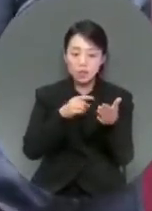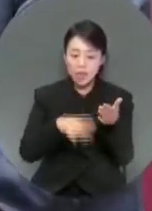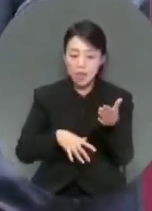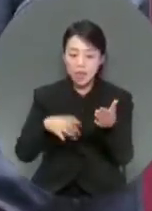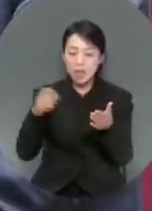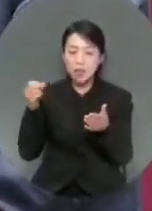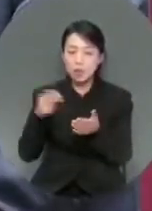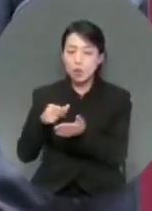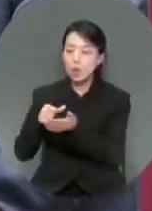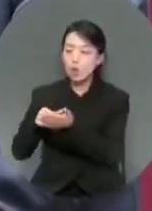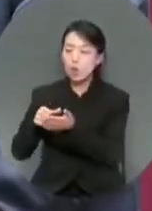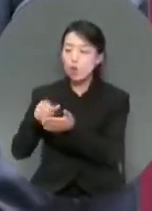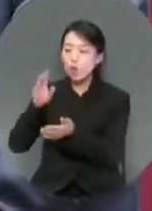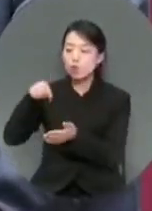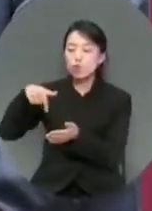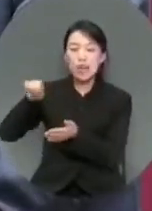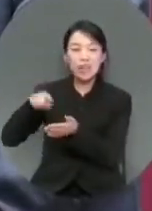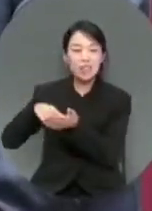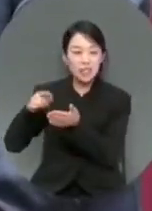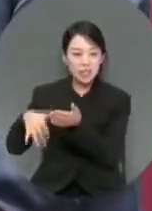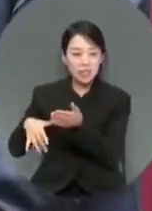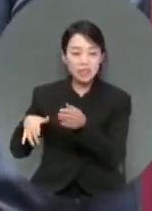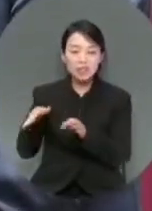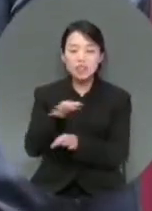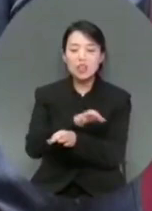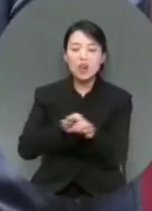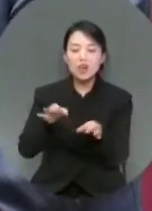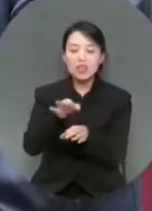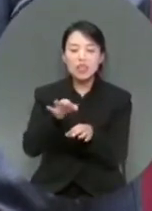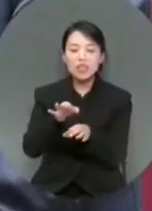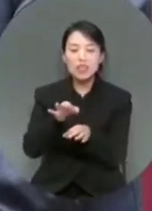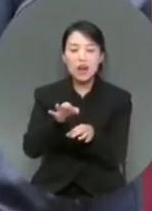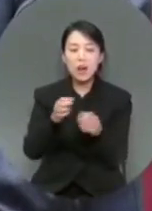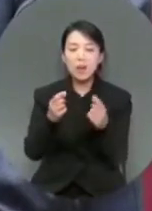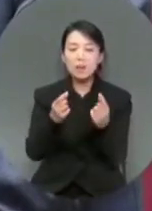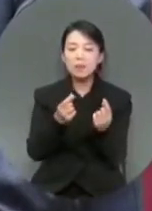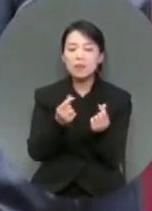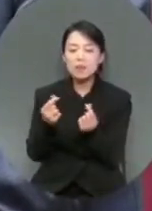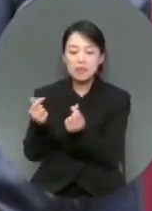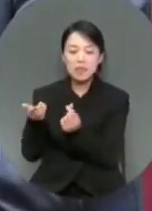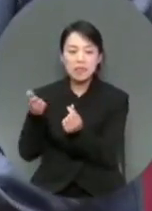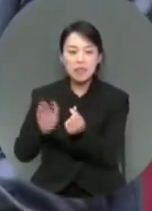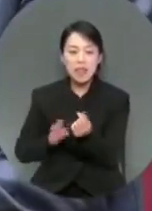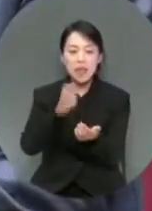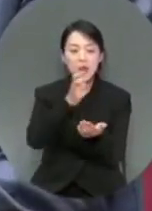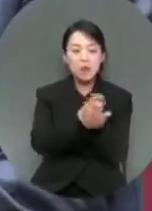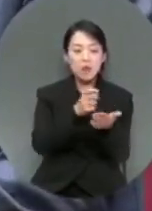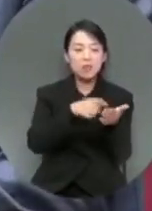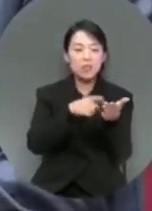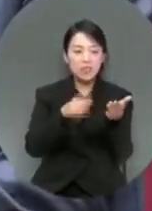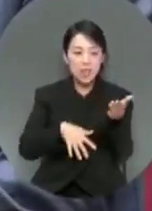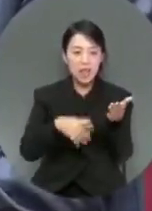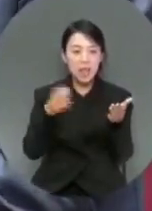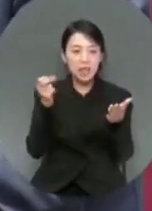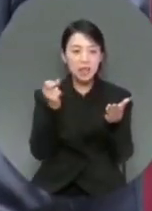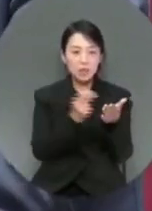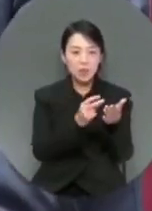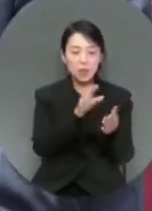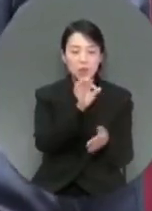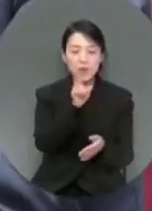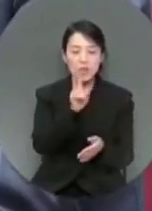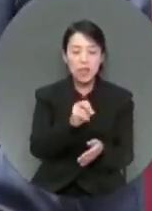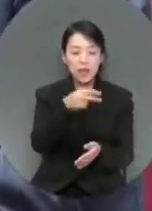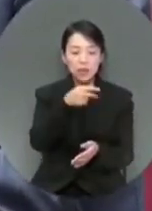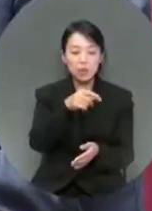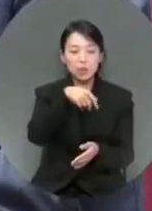부가세는 대개 일반적인 경기 흐름을 쫓아가면서 크게 떨어지지 않는다. 다만 법인세하고 이 자산 양도세가 크게